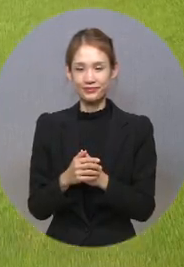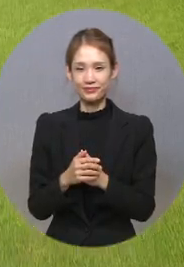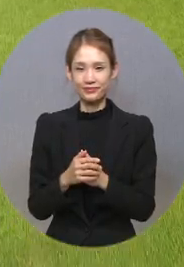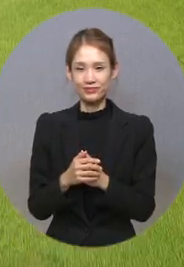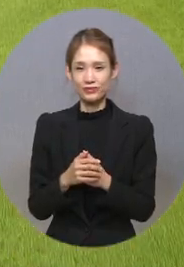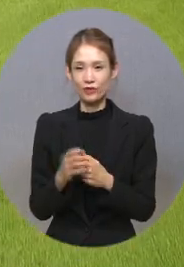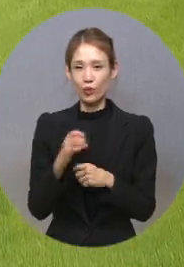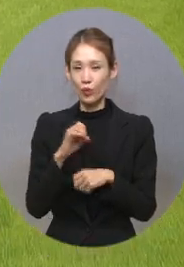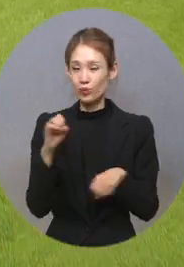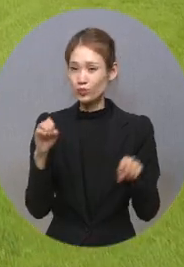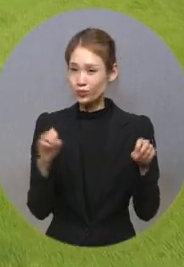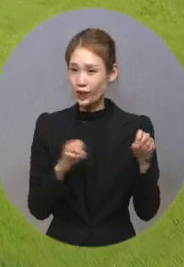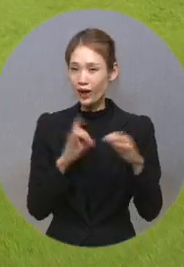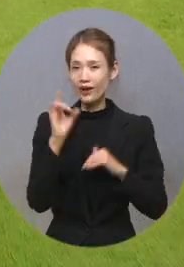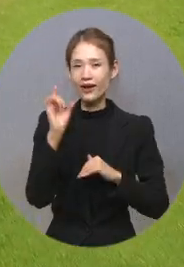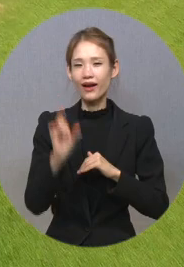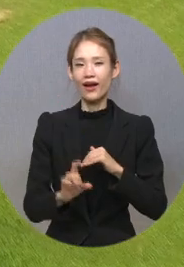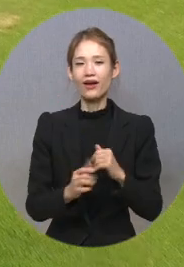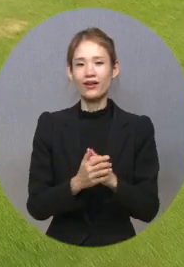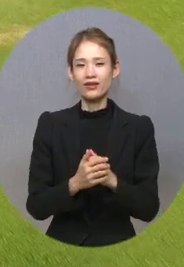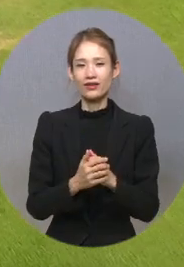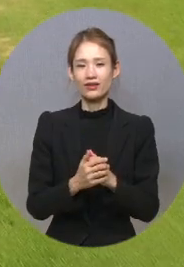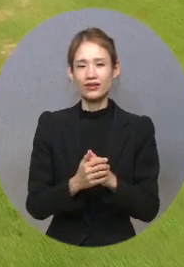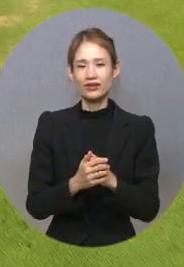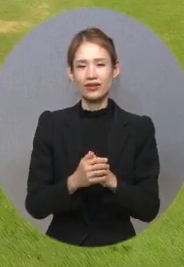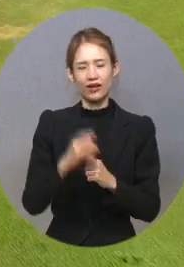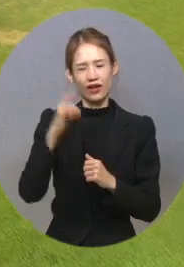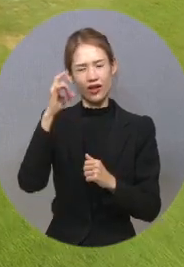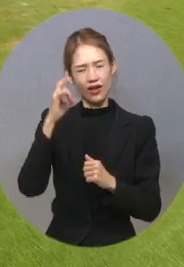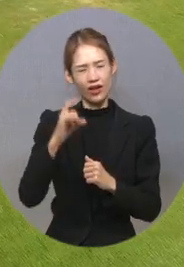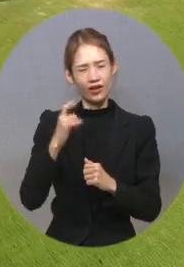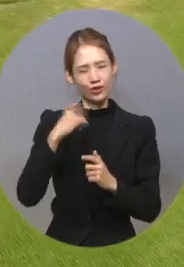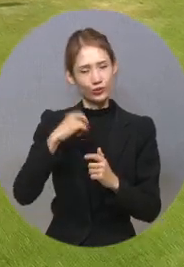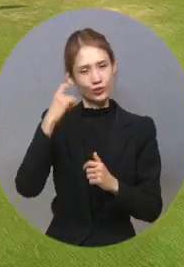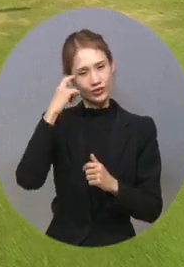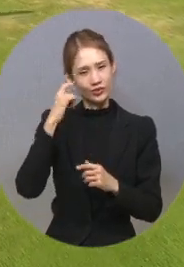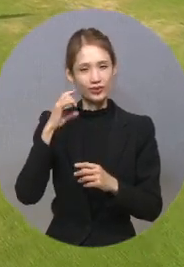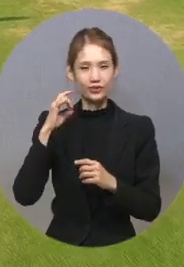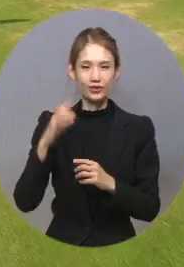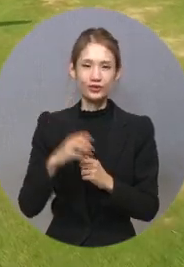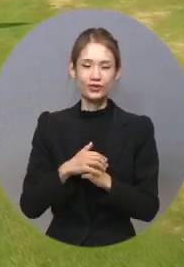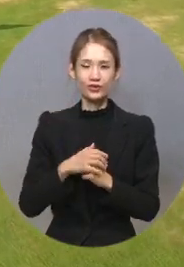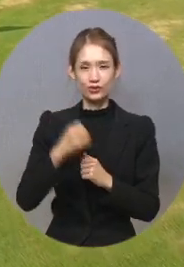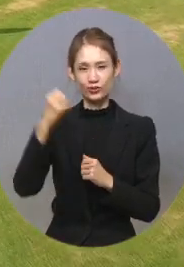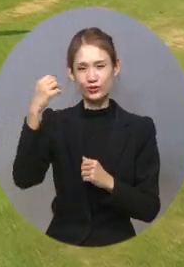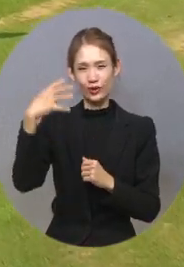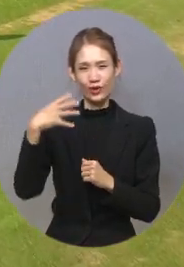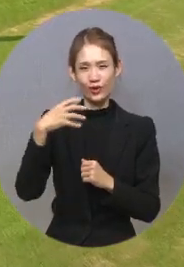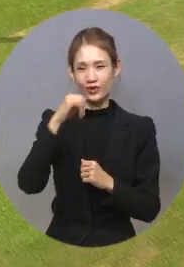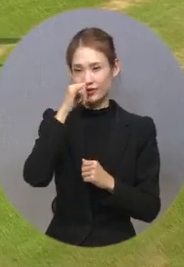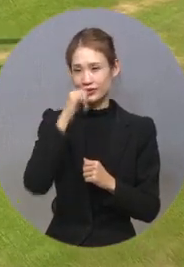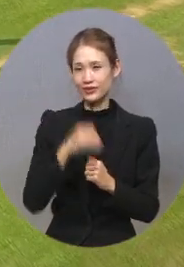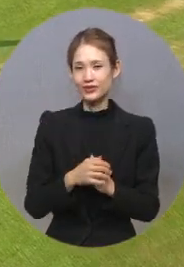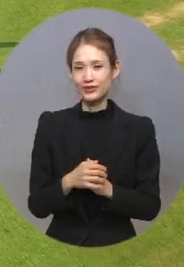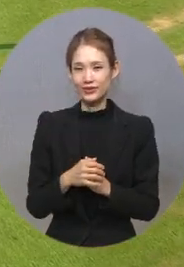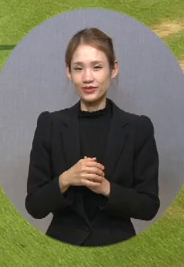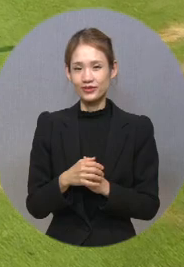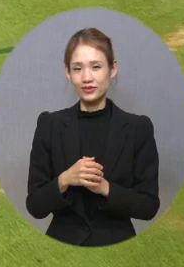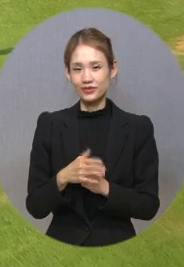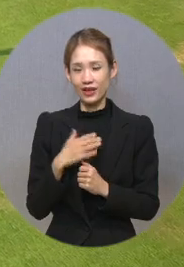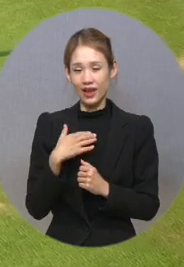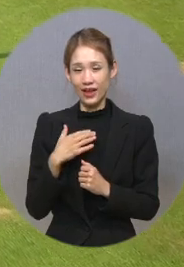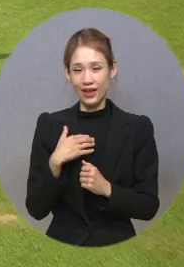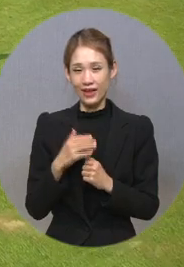근데 오히려 해가 떨어지니까 이 해가 좀 더 눈이 조금 신경 쓰여. 눈부시지. 이게 그래도